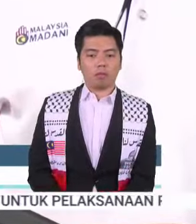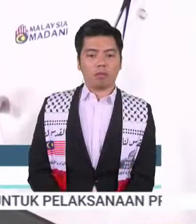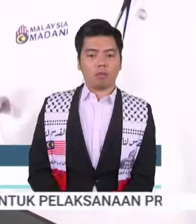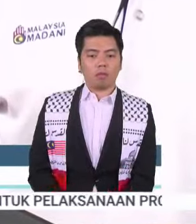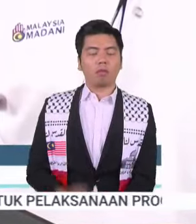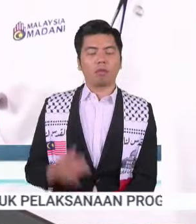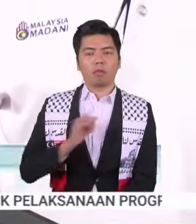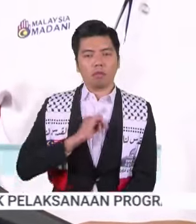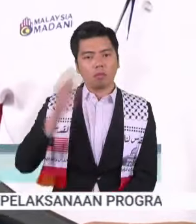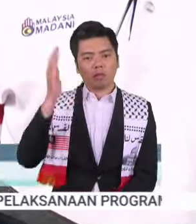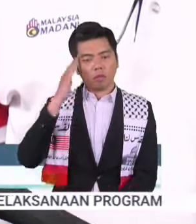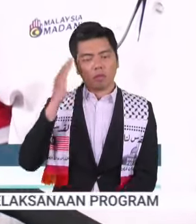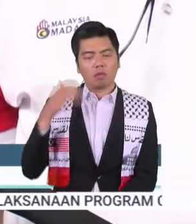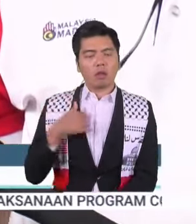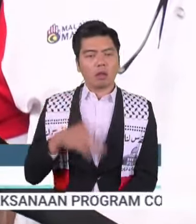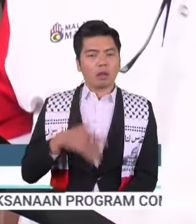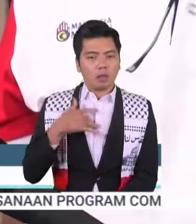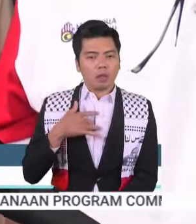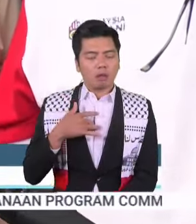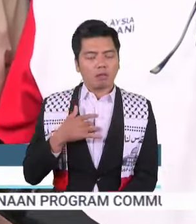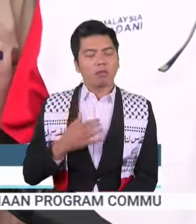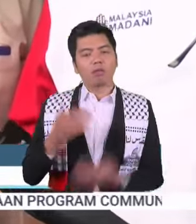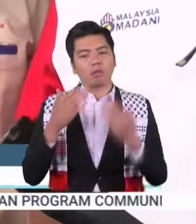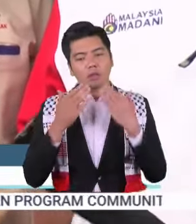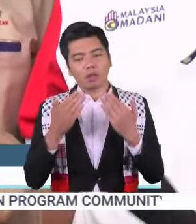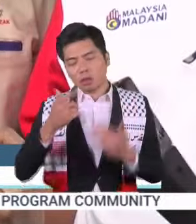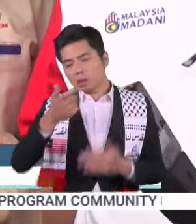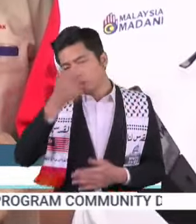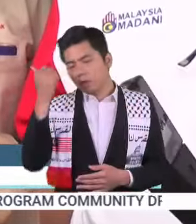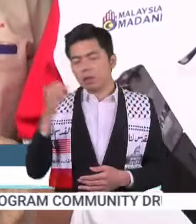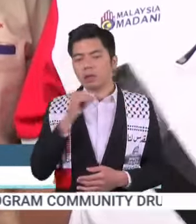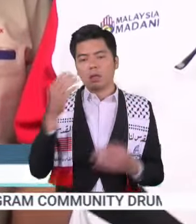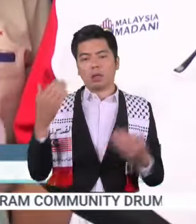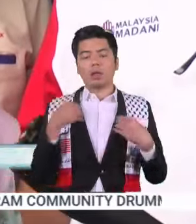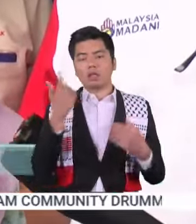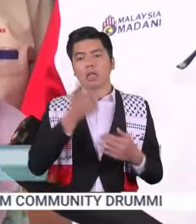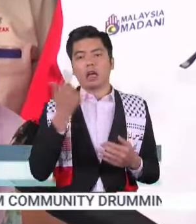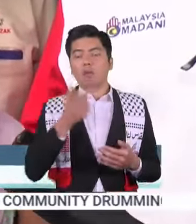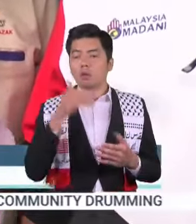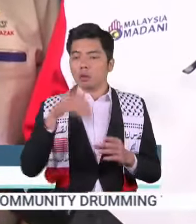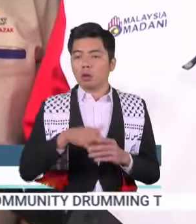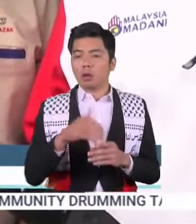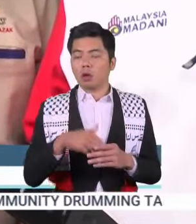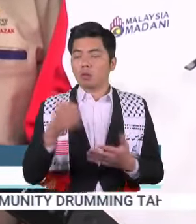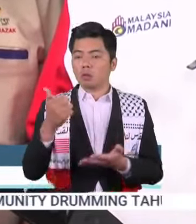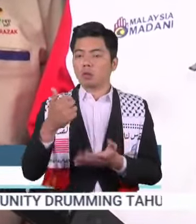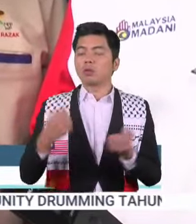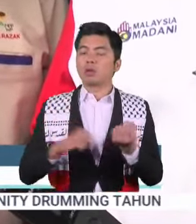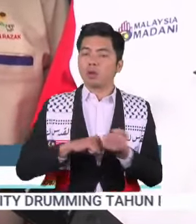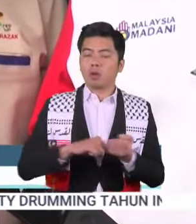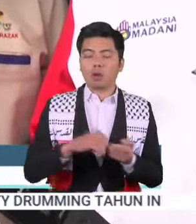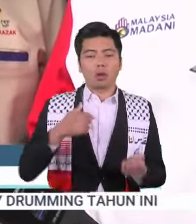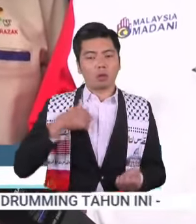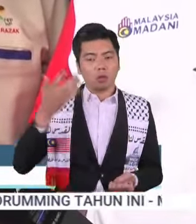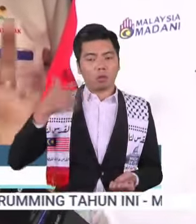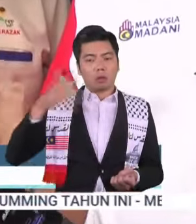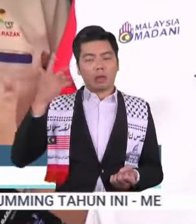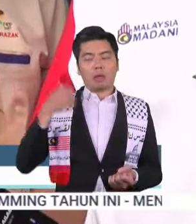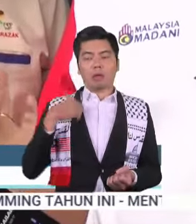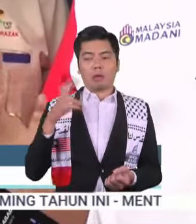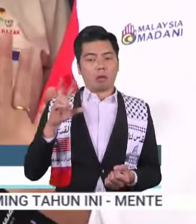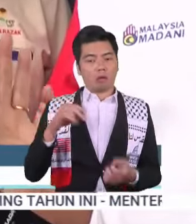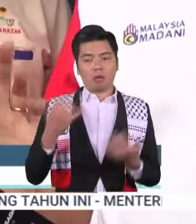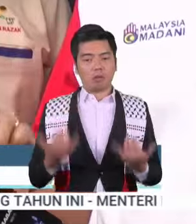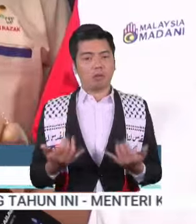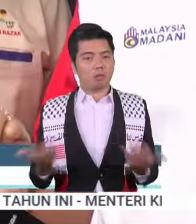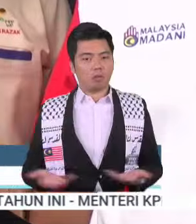Sebab saya rasa terhutang budi kerana kalau tidak ada pengundi-pengundi saya, saya tidaklah menjadi ahli parlimen. Jadi saya datang tengok